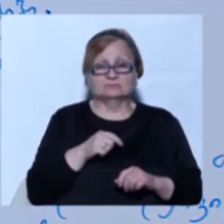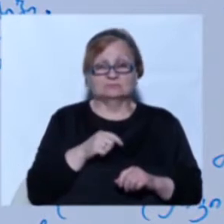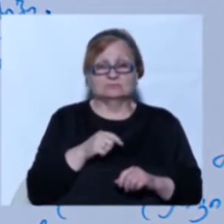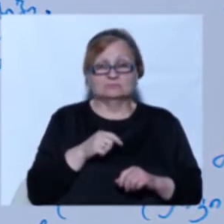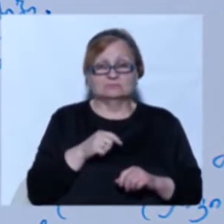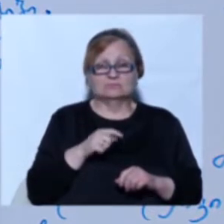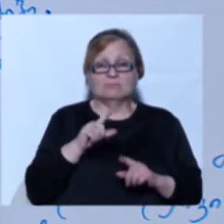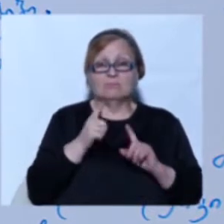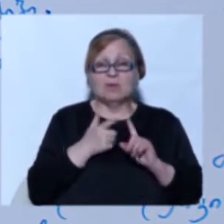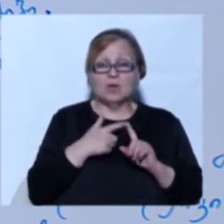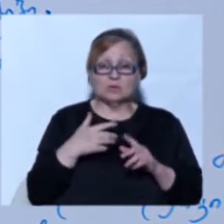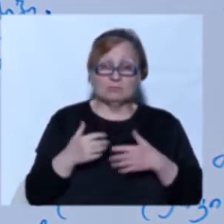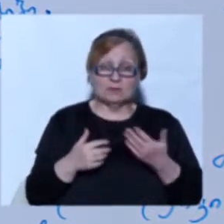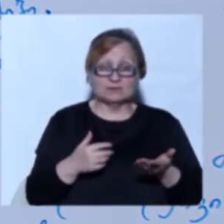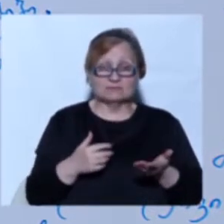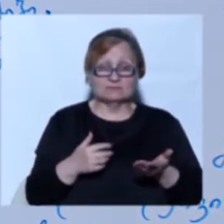მაგრამ მეორე მხრივ